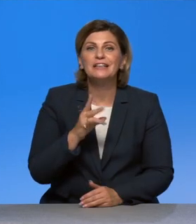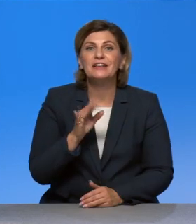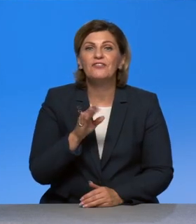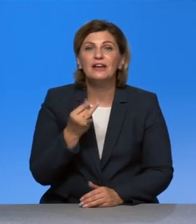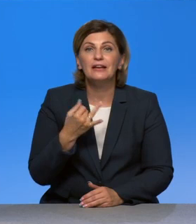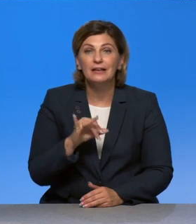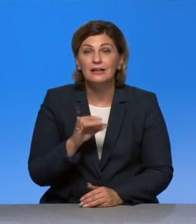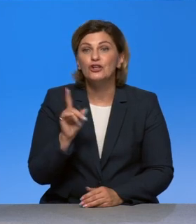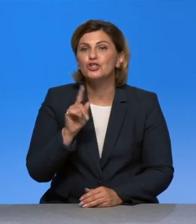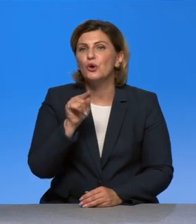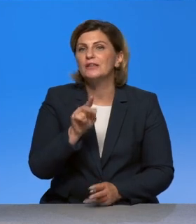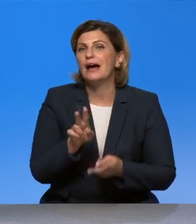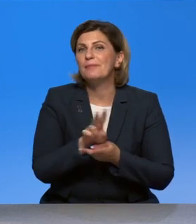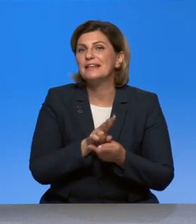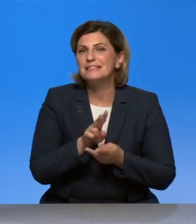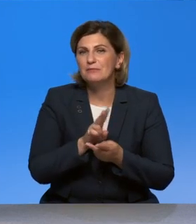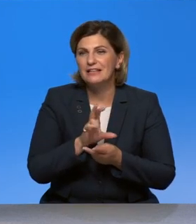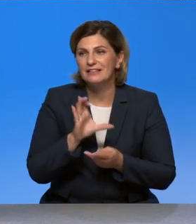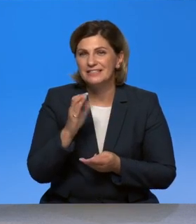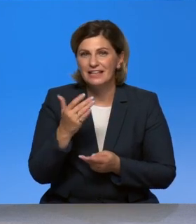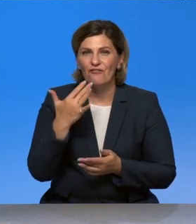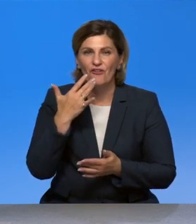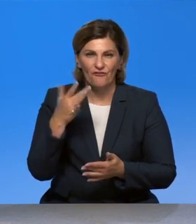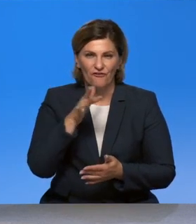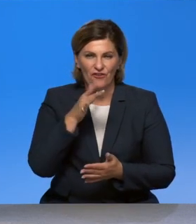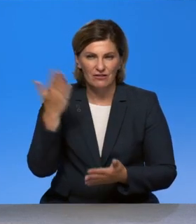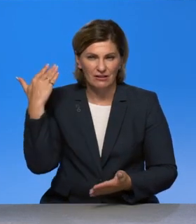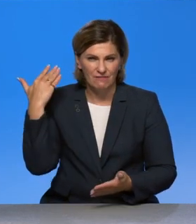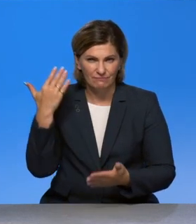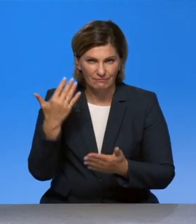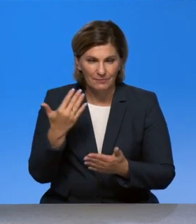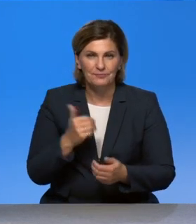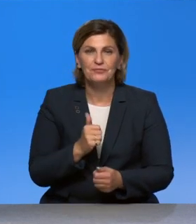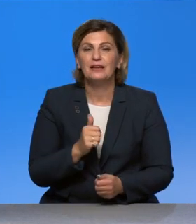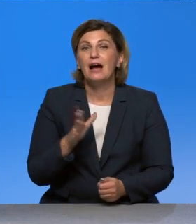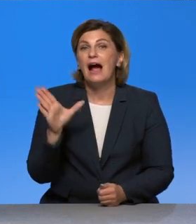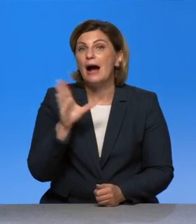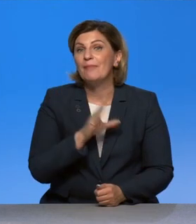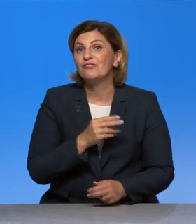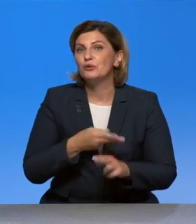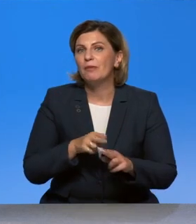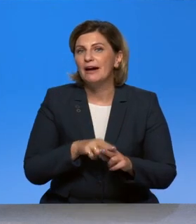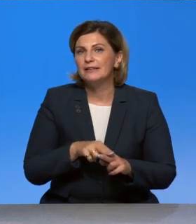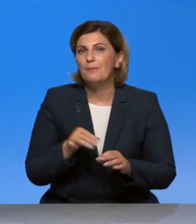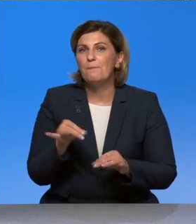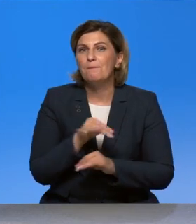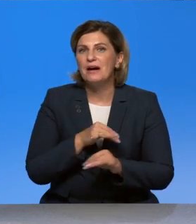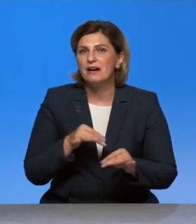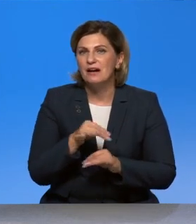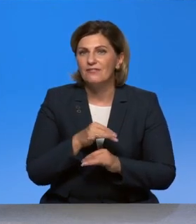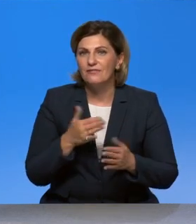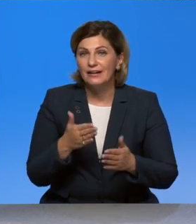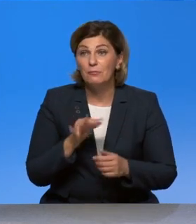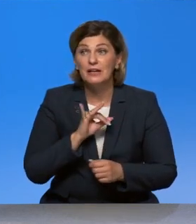со времен того самого Миклуха-Маклая, зачем изучать этот регион. Обо всем этом поговорим. И в том числе, как